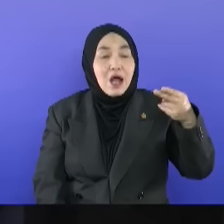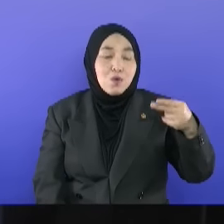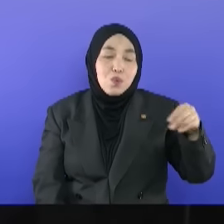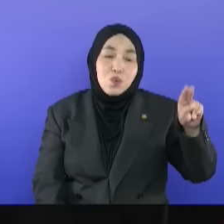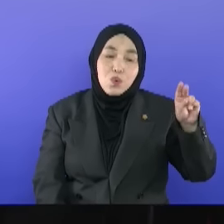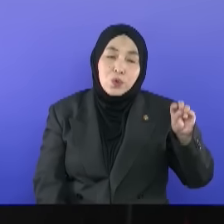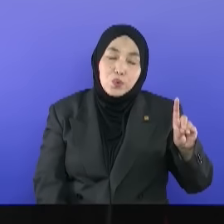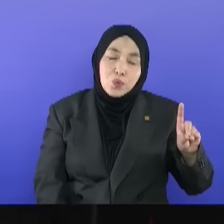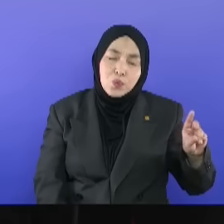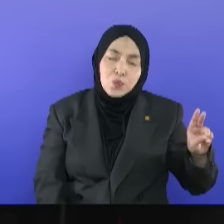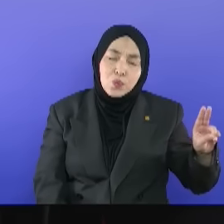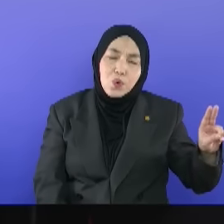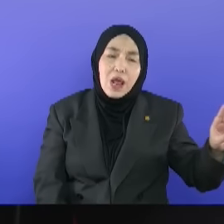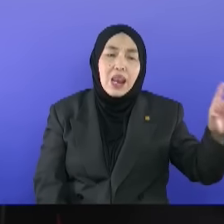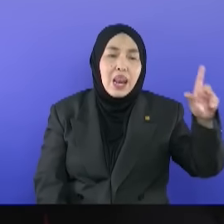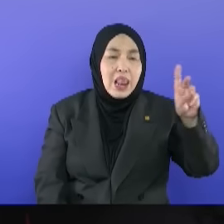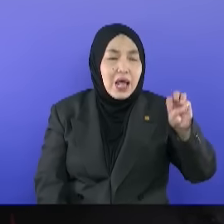yahudu